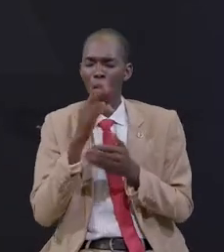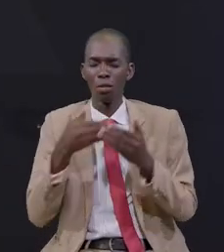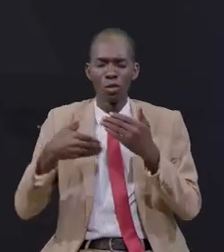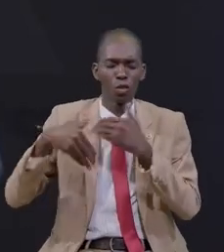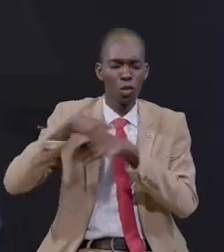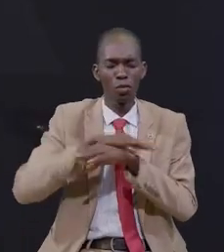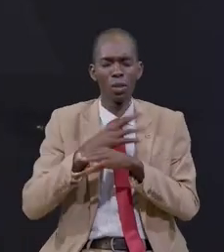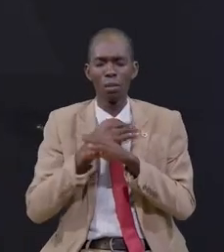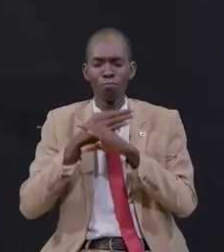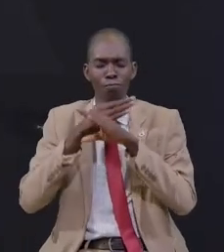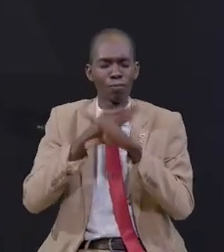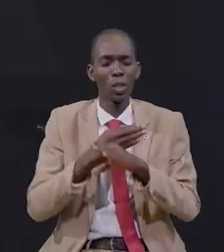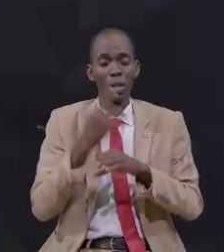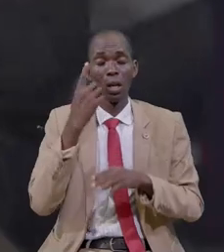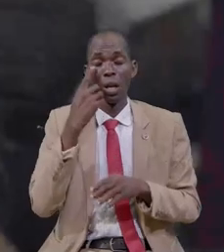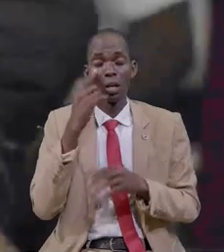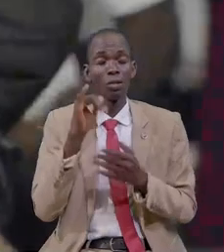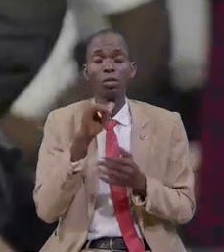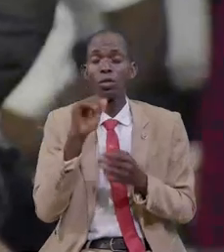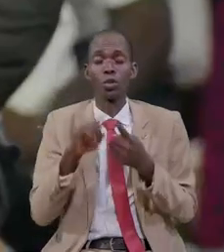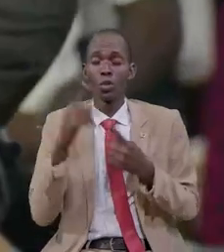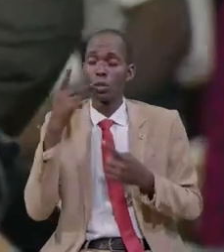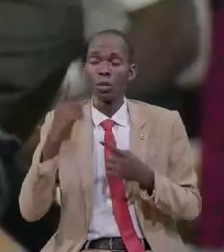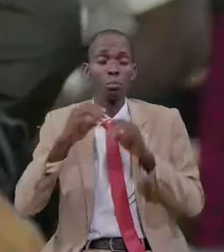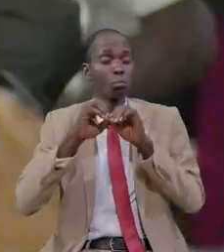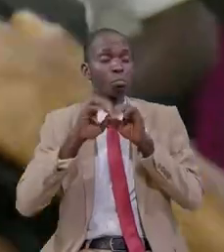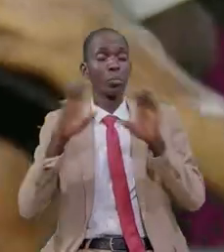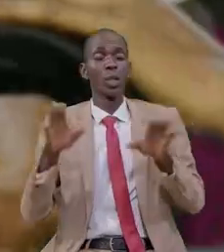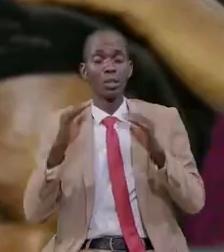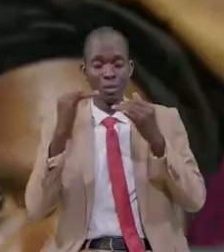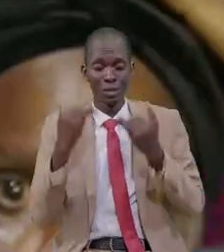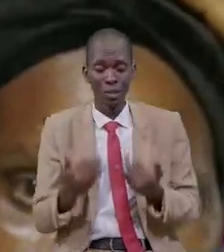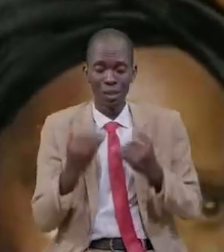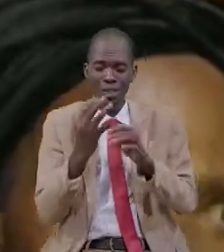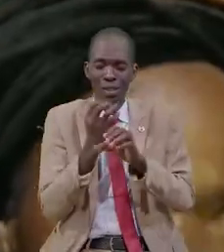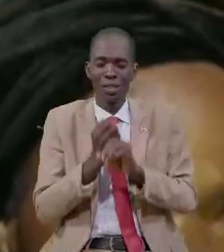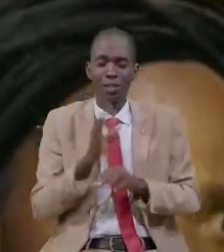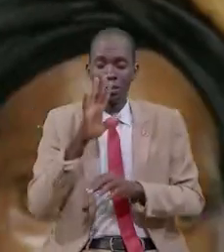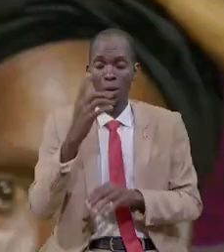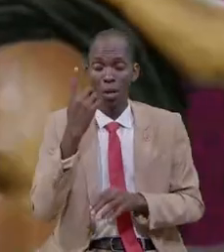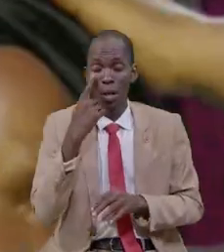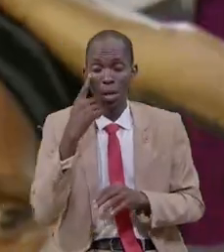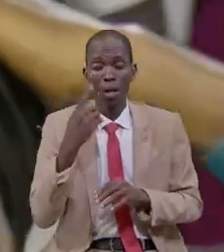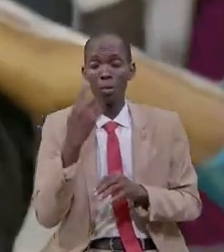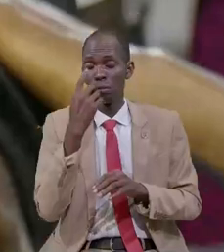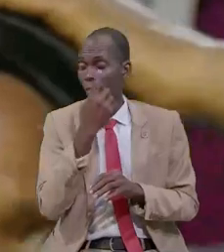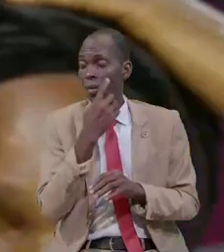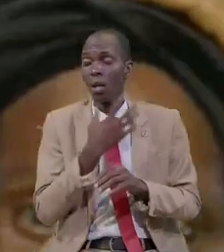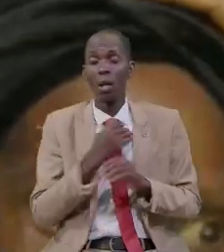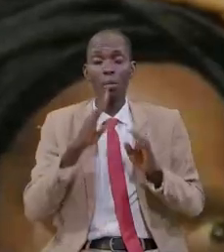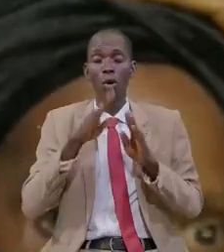les bandes qui couvrent vos yeux et vous n'arrivez pas à bien voir, reçois ta vue au nom